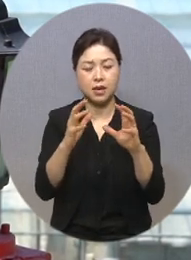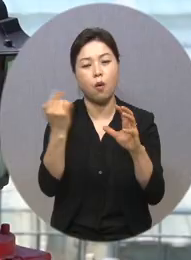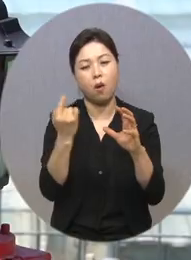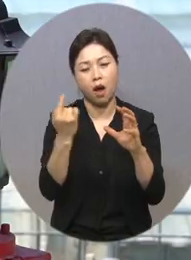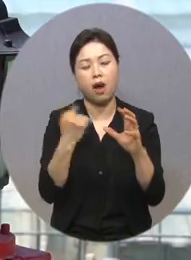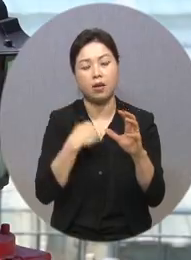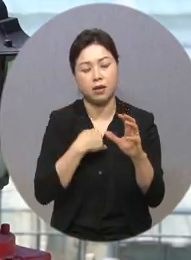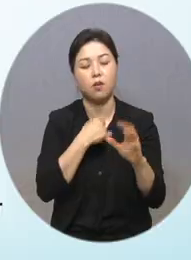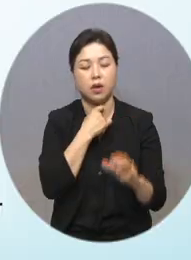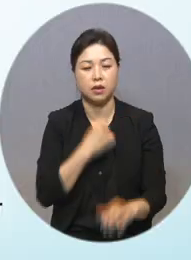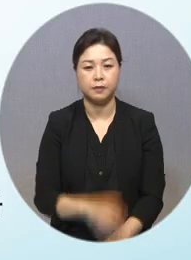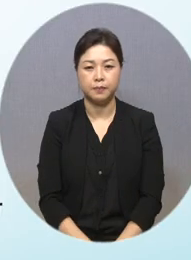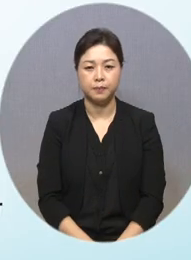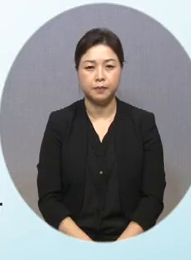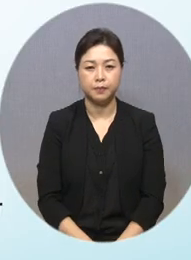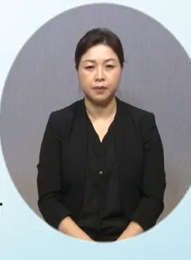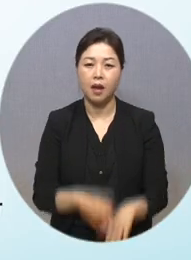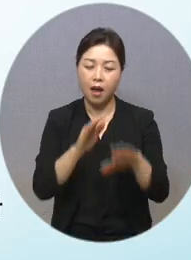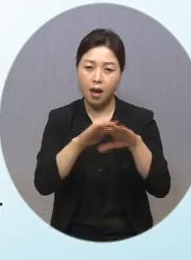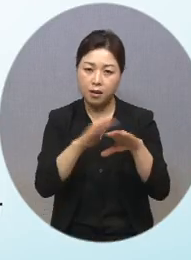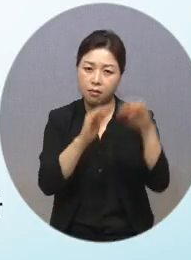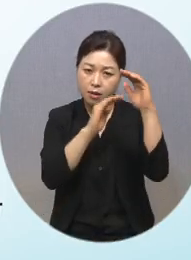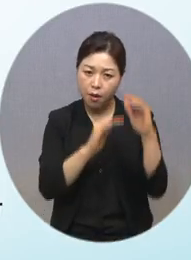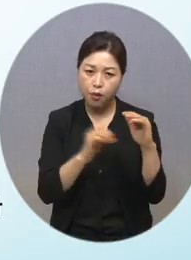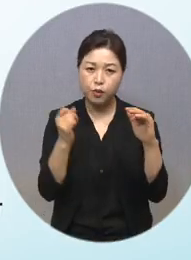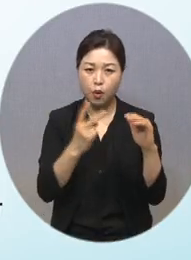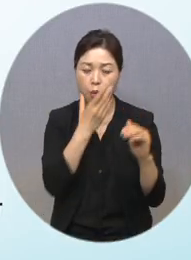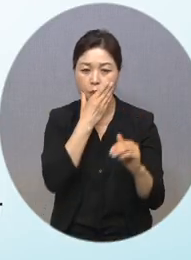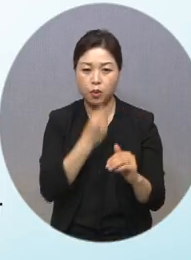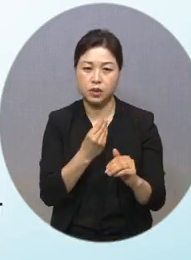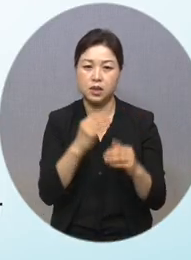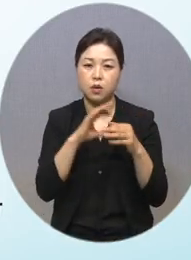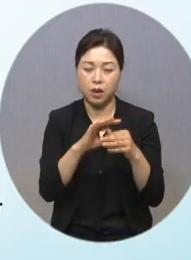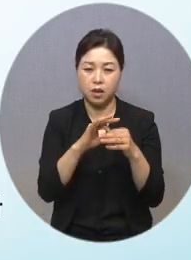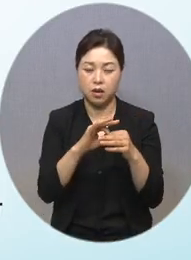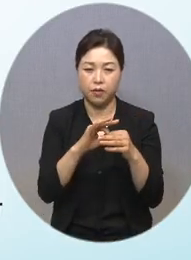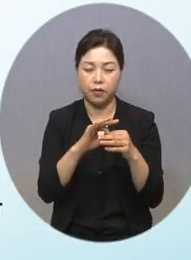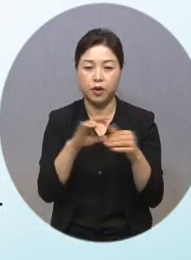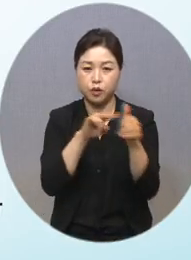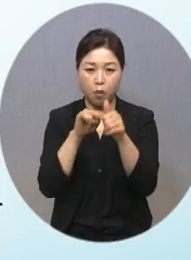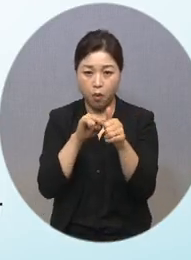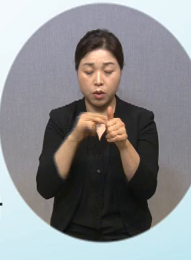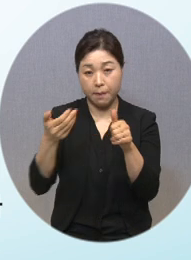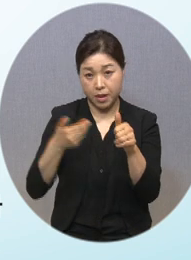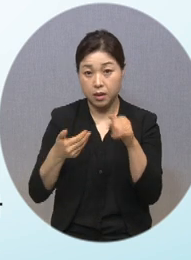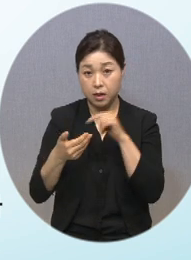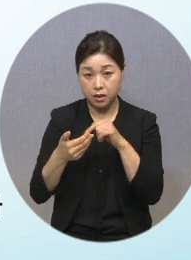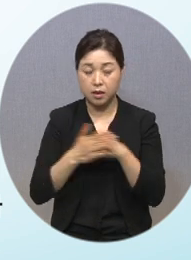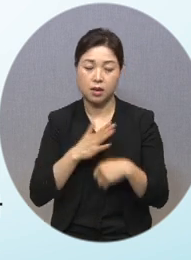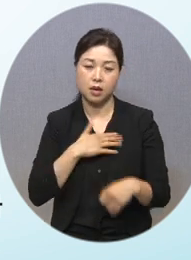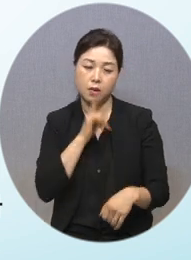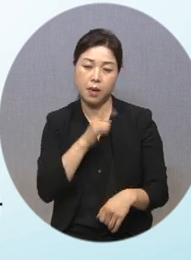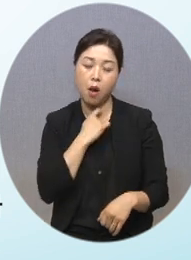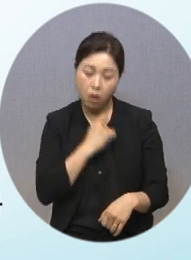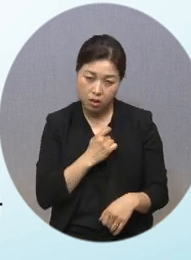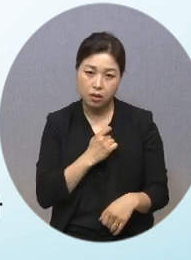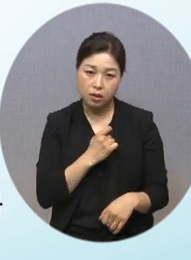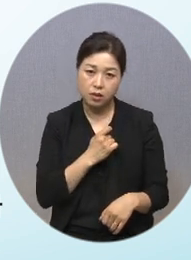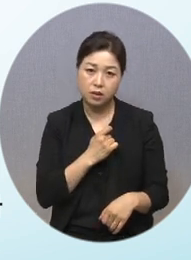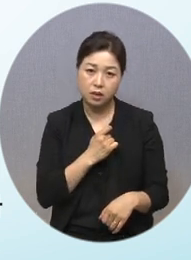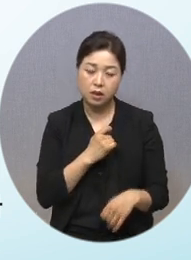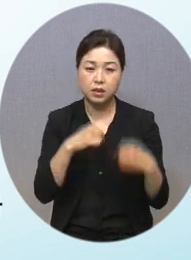왔으면 좋겠습니다. 해결해야 할 사연이나 복지 관련 제보를 전해드리는 나도 말 좀 합시다 참여